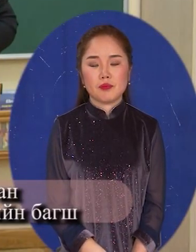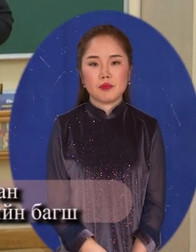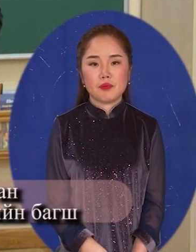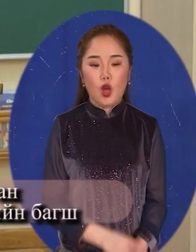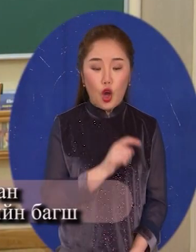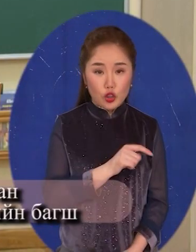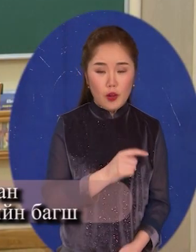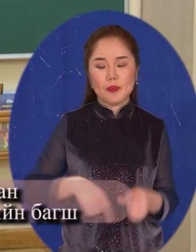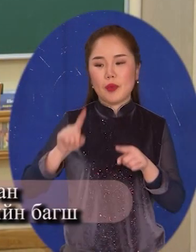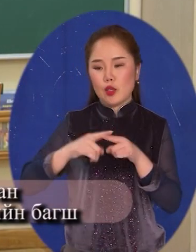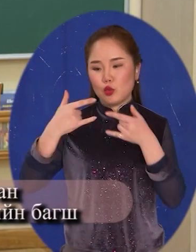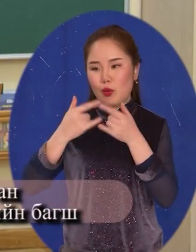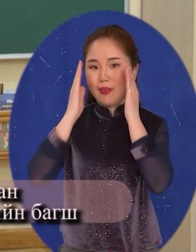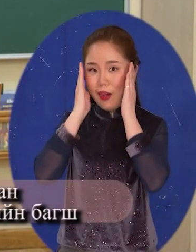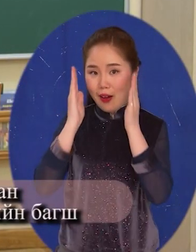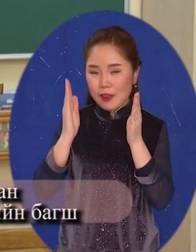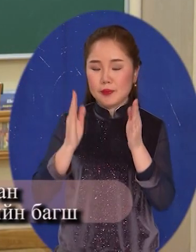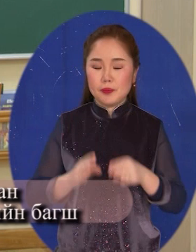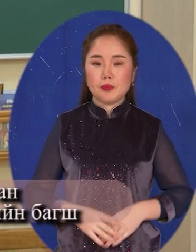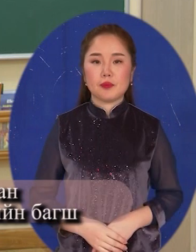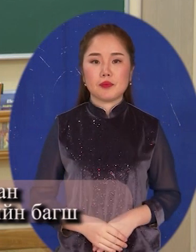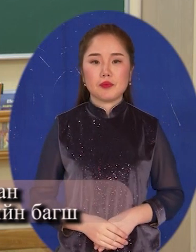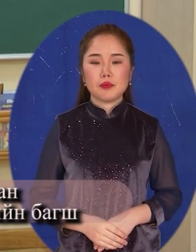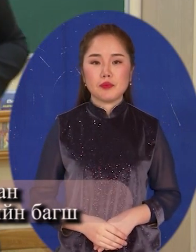Endi bärimiz ekranga nazar audarayık.